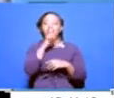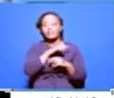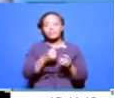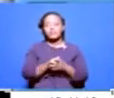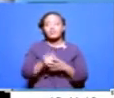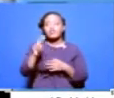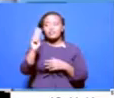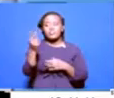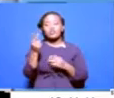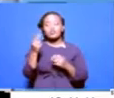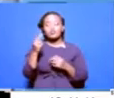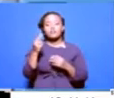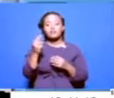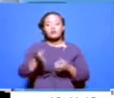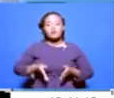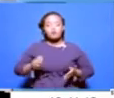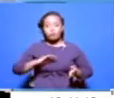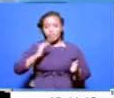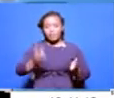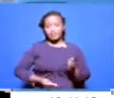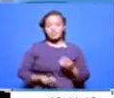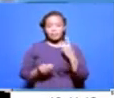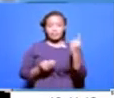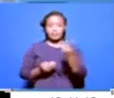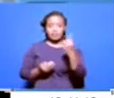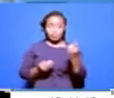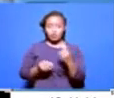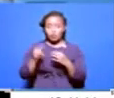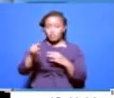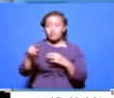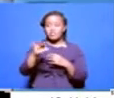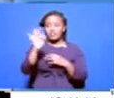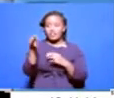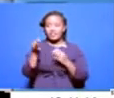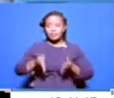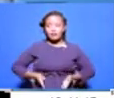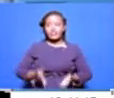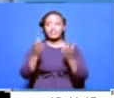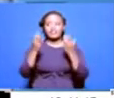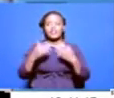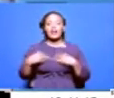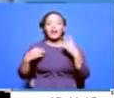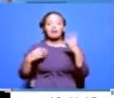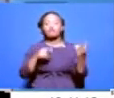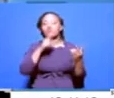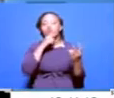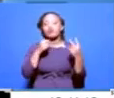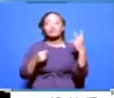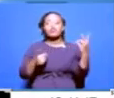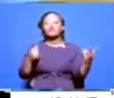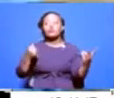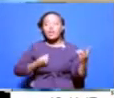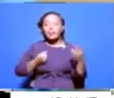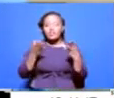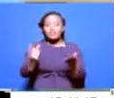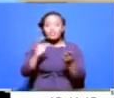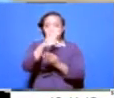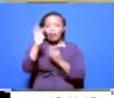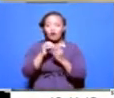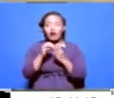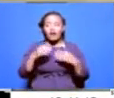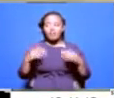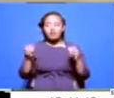single, msichana. Hii ni mimba yangu ya tatu. Niko na vijana wawili na wasichana wawili. Kwa saa hii niko na watoto sita.